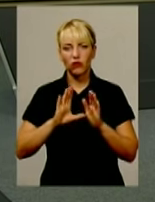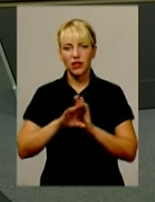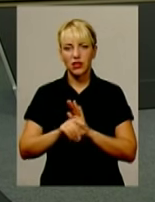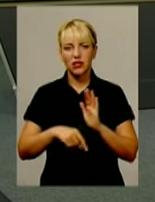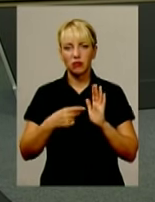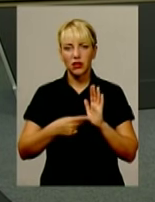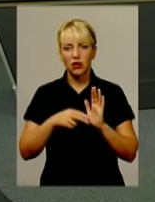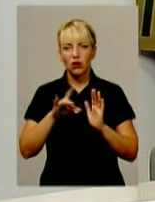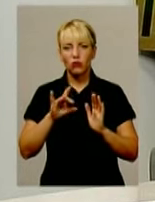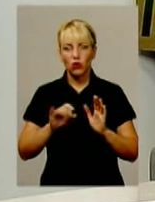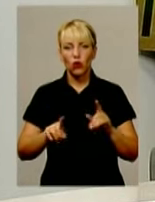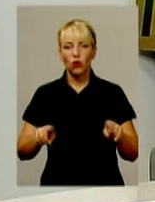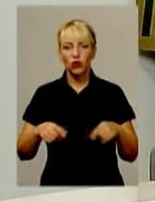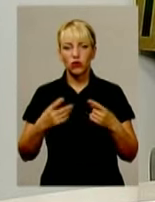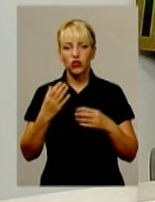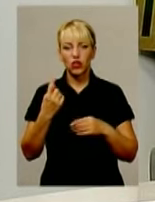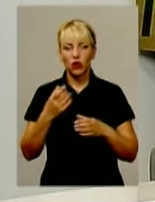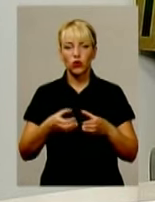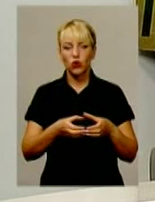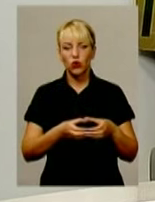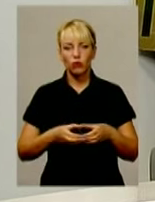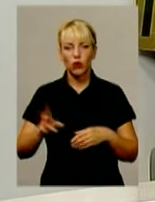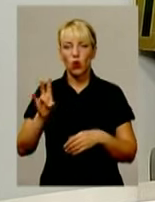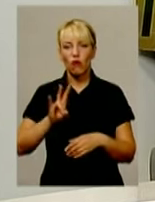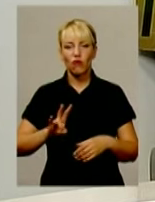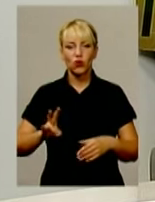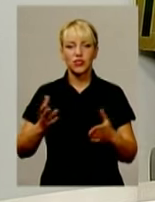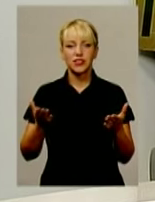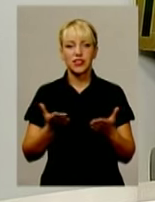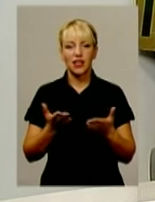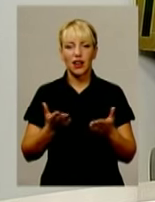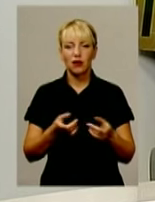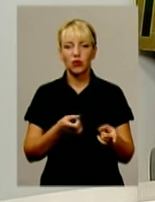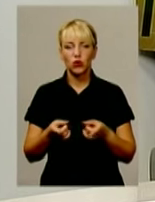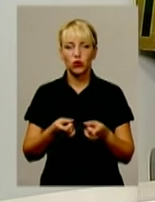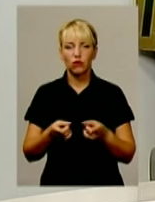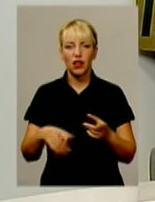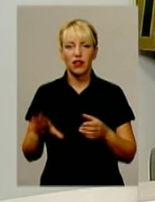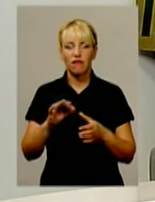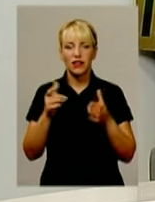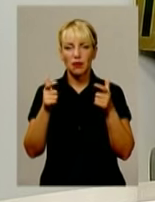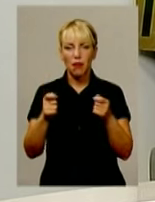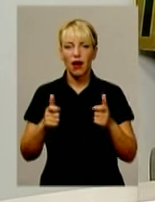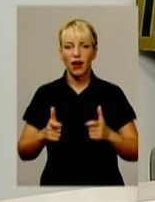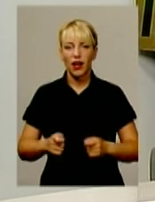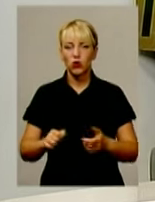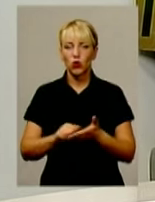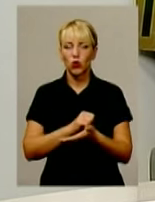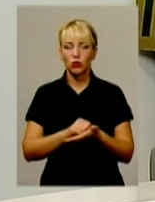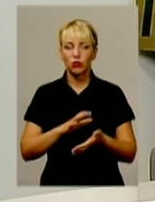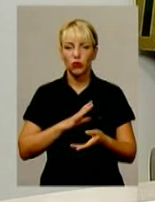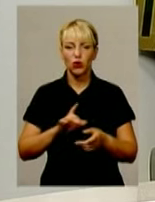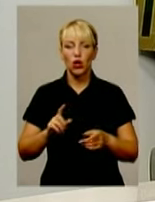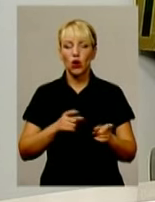про утворення ще однієї громади, це Новоушицької, яка підготувала весь пакет документів і були готові до